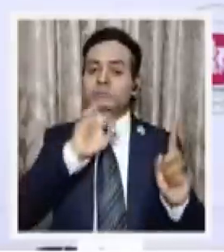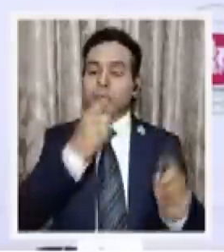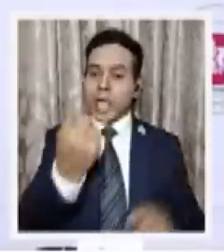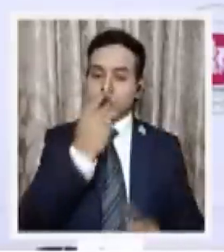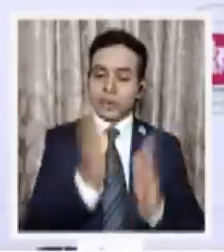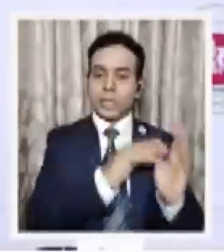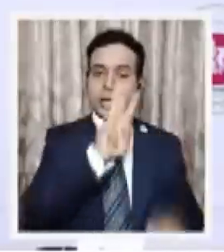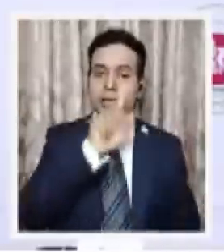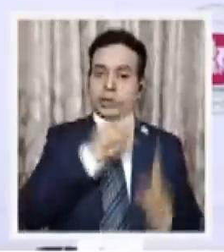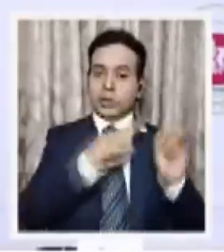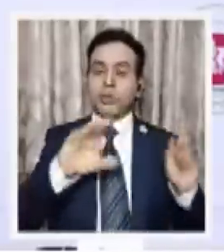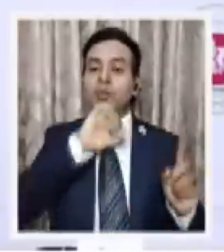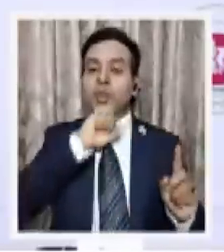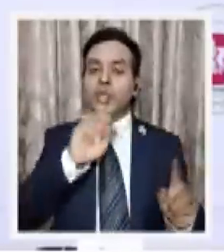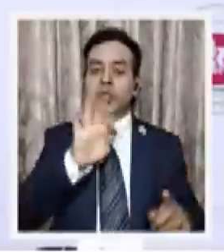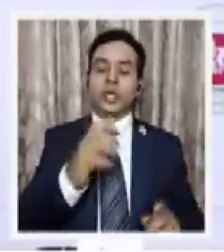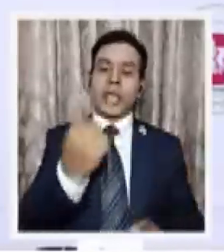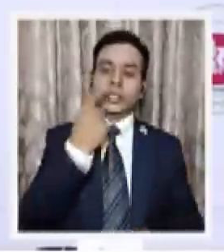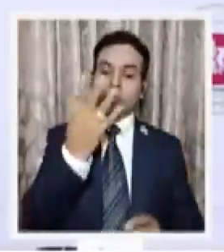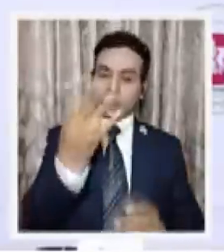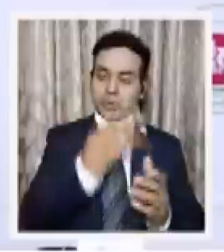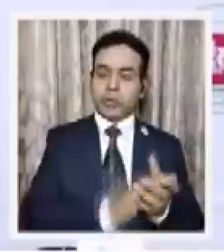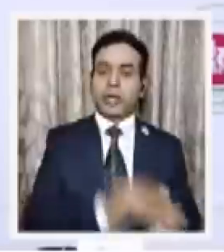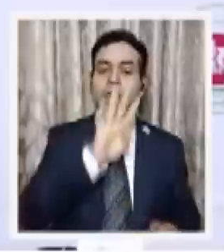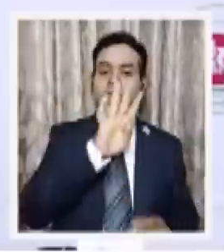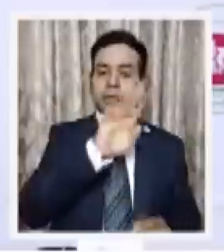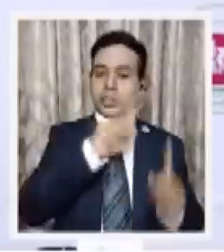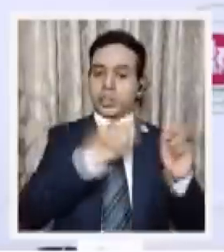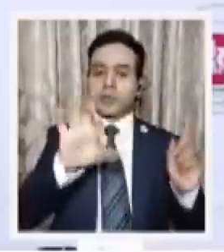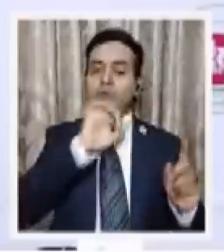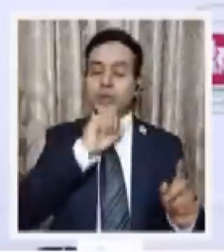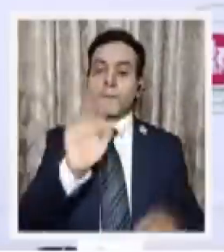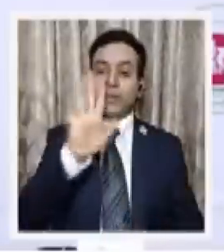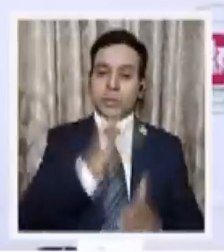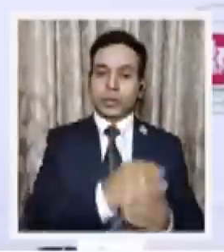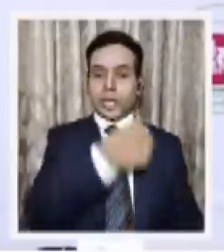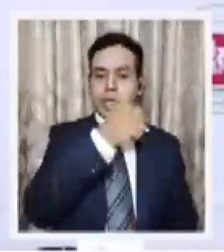31 থেকে 40 বছর 4 জন, 41 থেকে 50 বছর 5 জন, 51 থেকে 60 বছরের 6 জন,